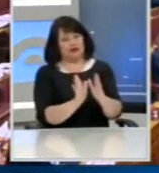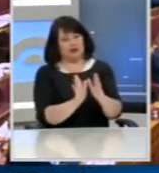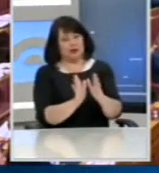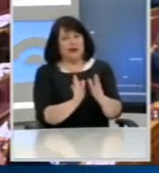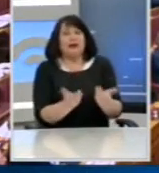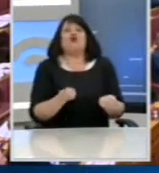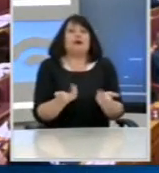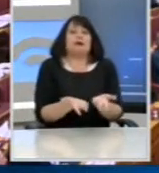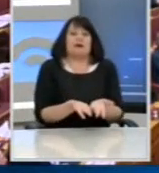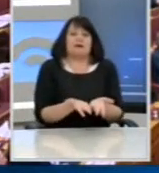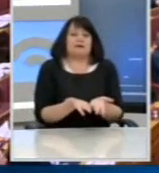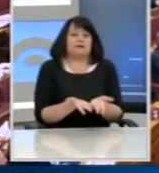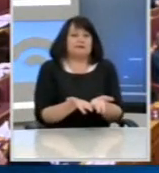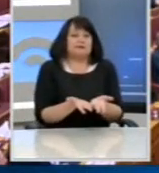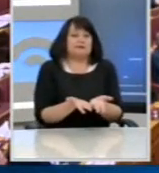Τώρα...